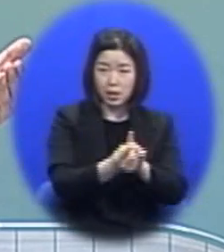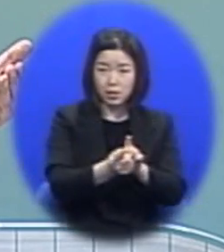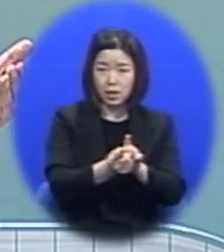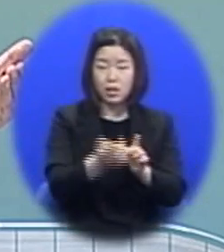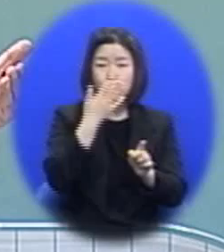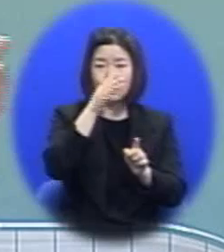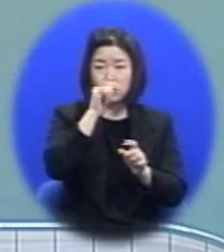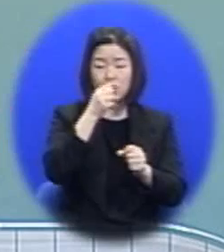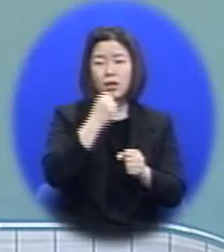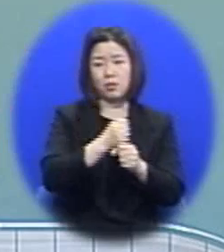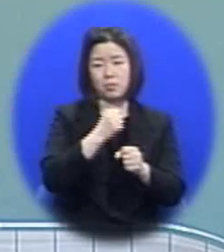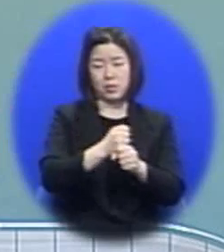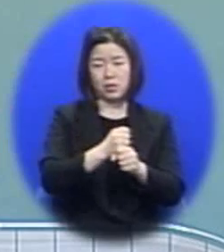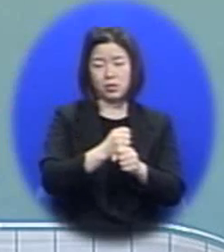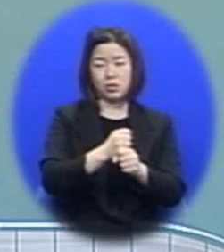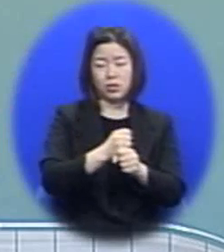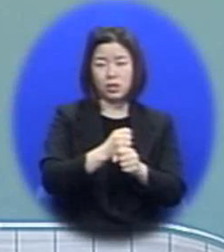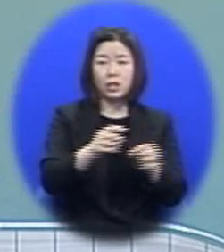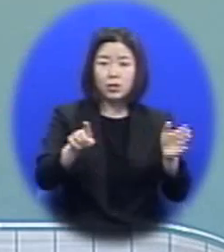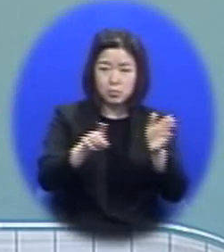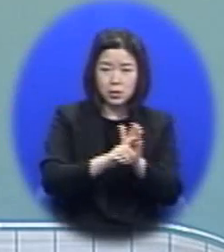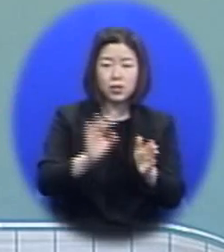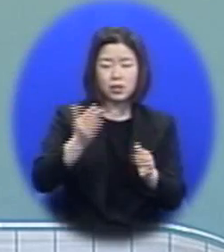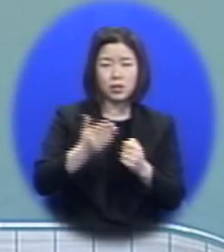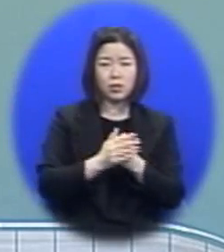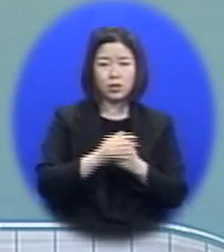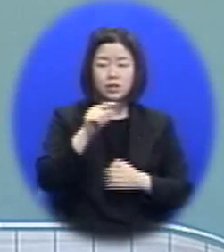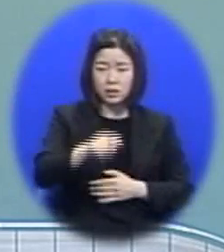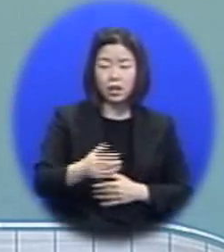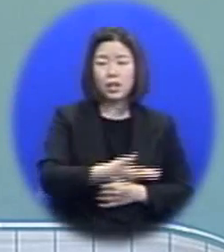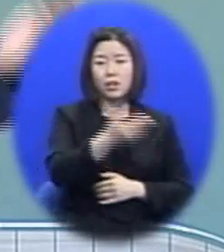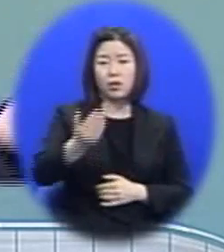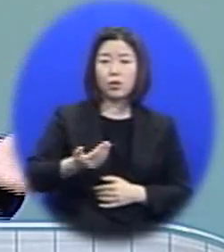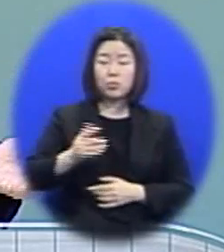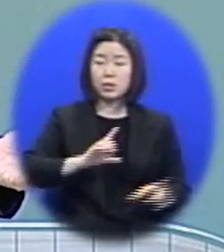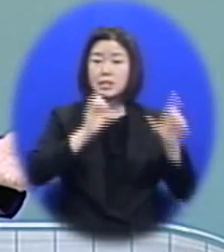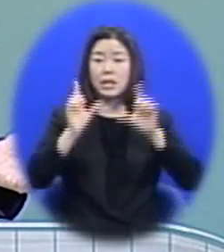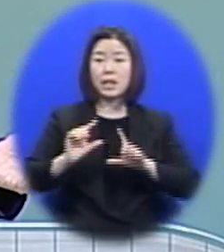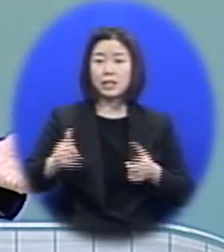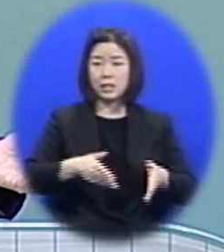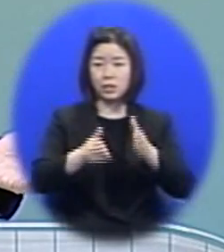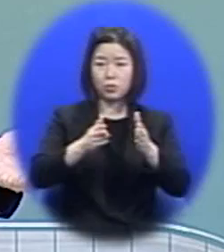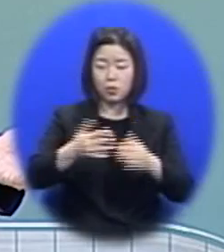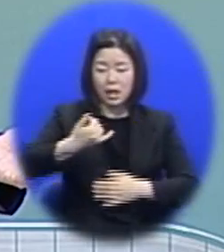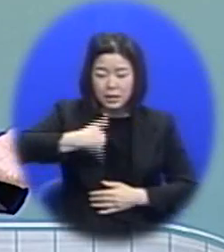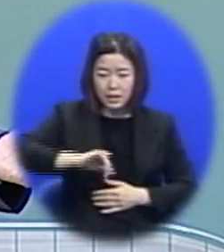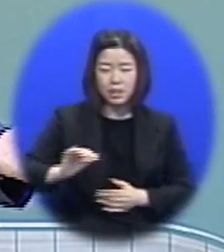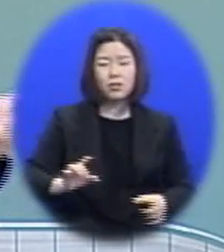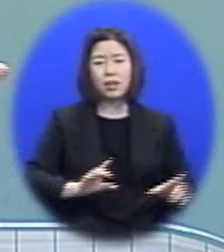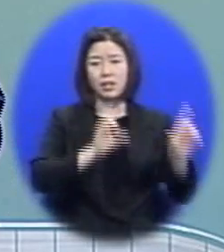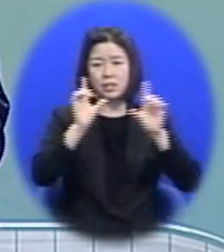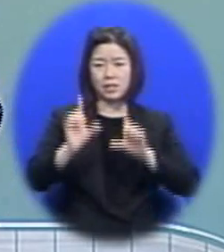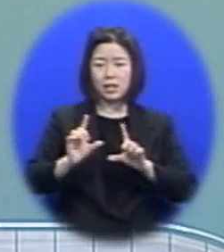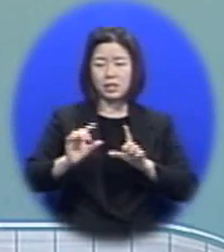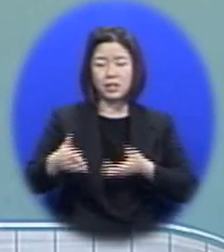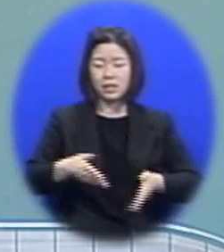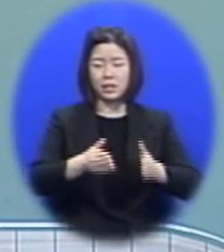믿으셔야 돼요 그것이 여러분이 사는 길이에요 그리고 우리 자녀들이 사는 길입니다